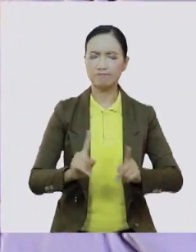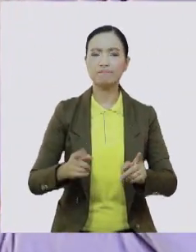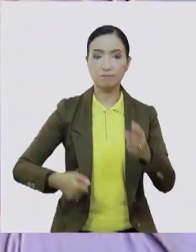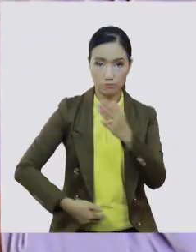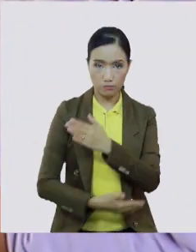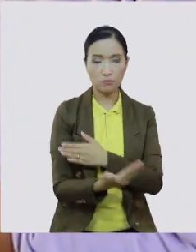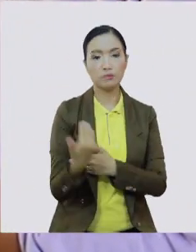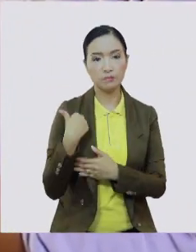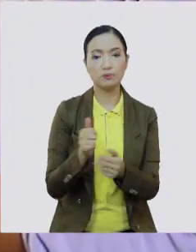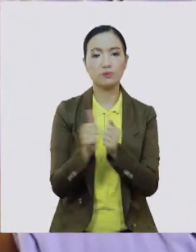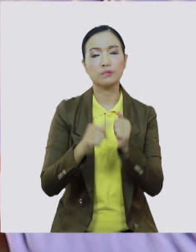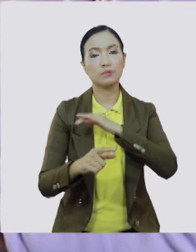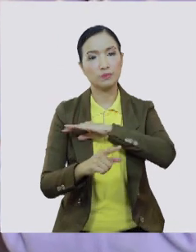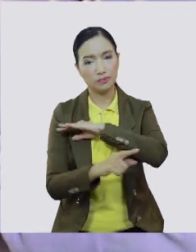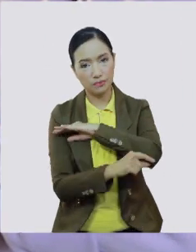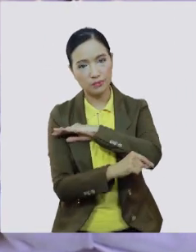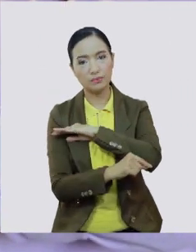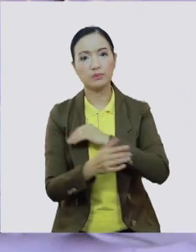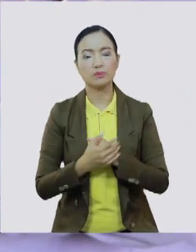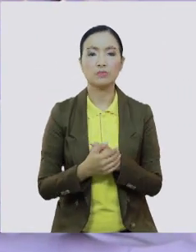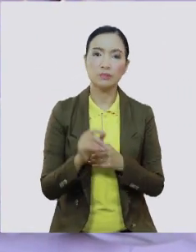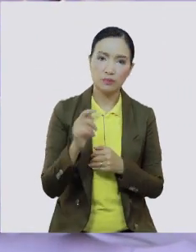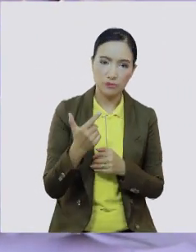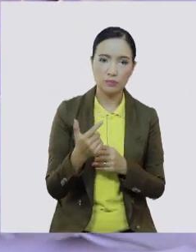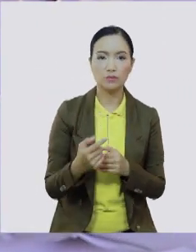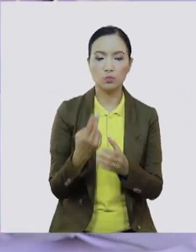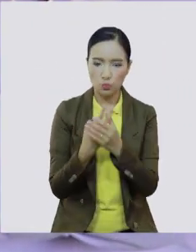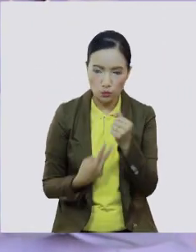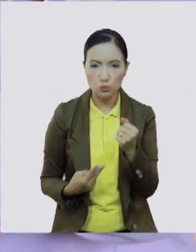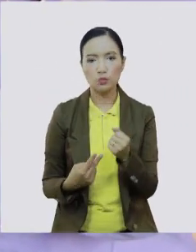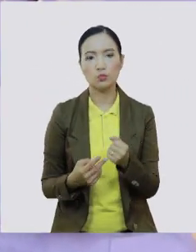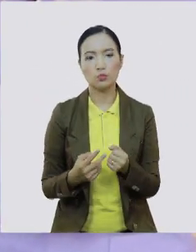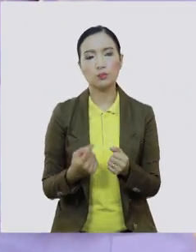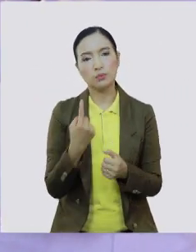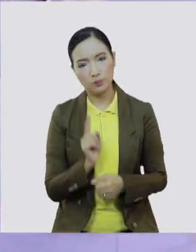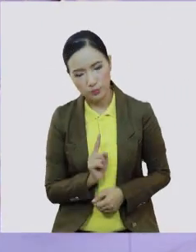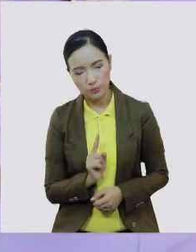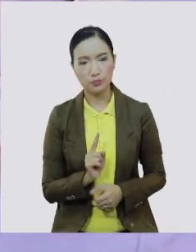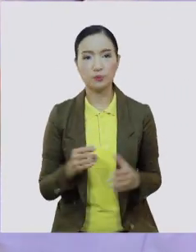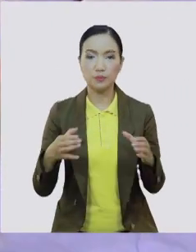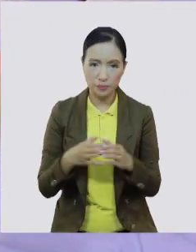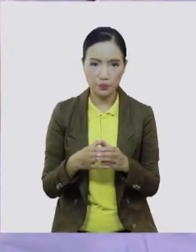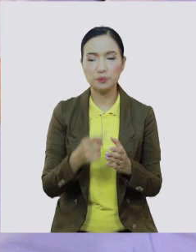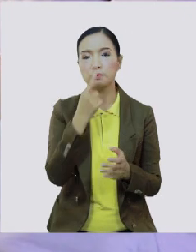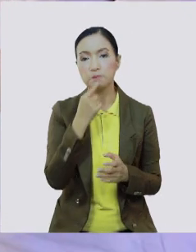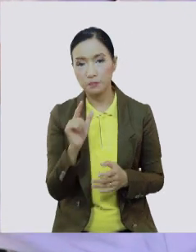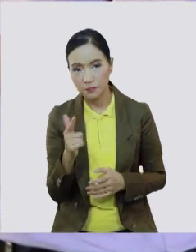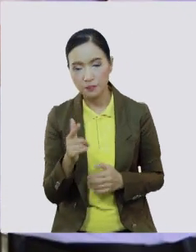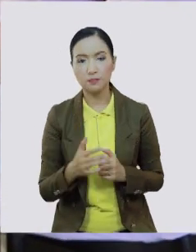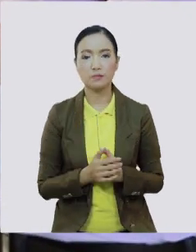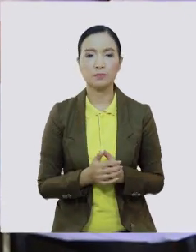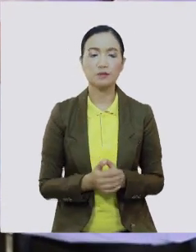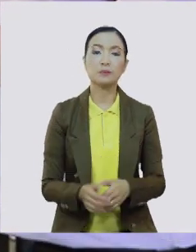หรียญแมตช์สิงคโปร์นะคะ ครับ ก็คือได้เหรียญทองประเภทคู่ทีมแล้วก็เดี่ยวเหรียญทองแดงแล้วก็